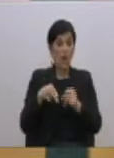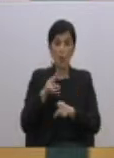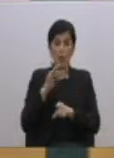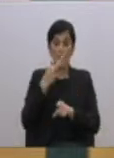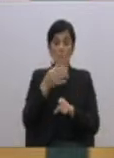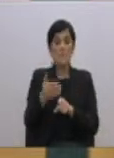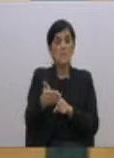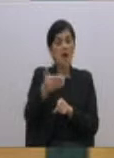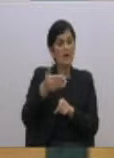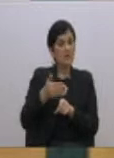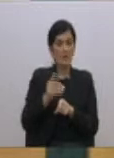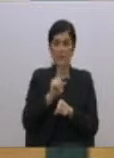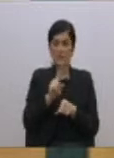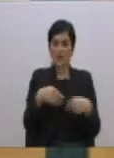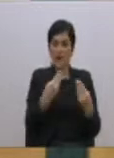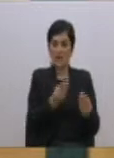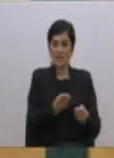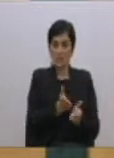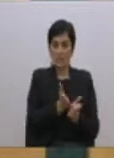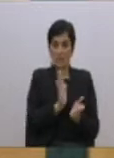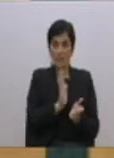მანამდე არ ხდება გაცემა.